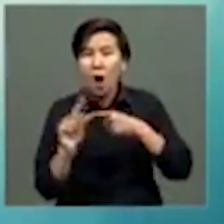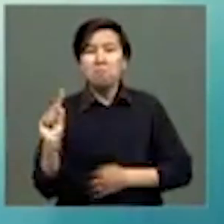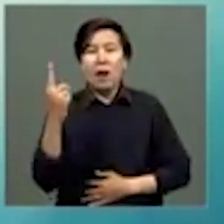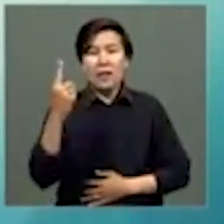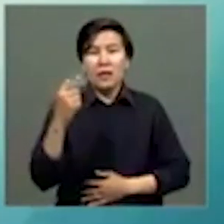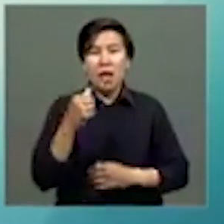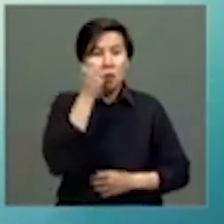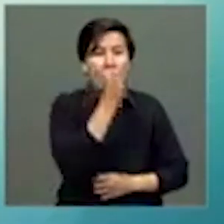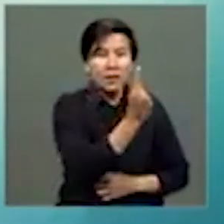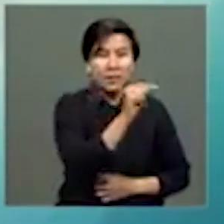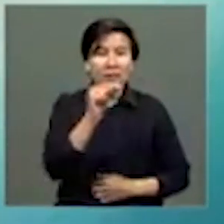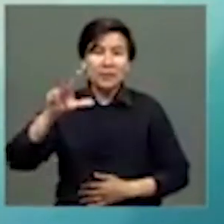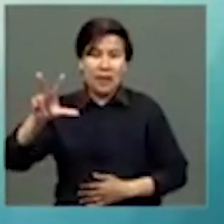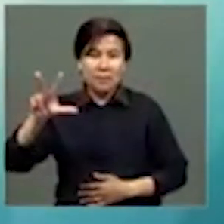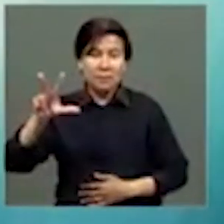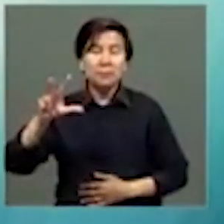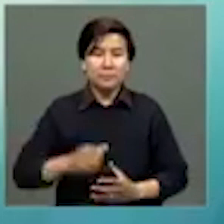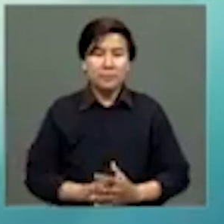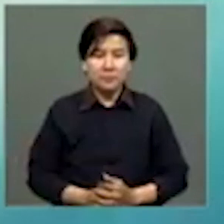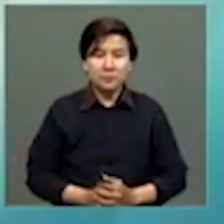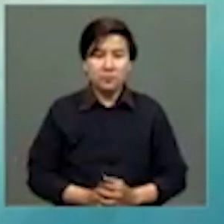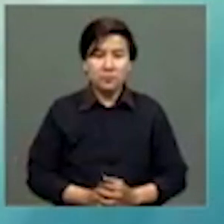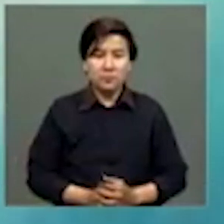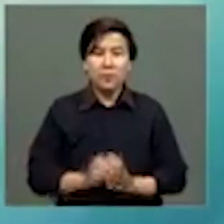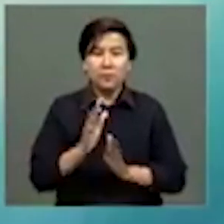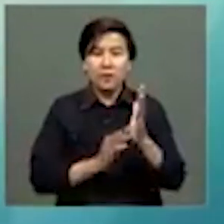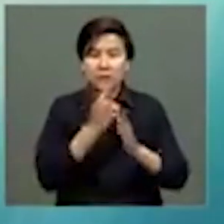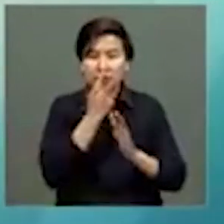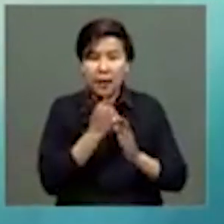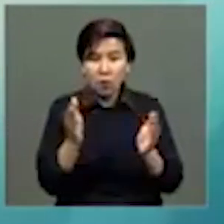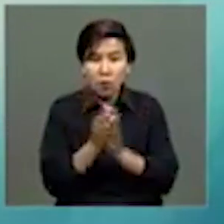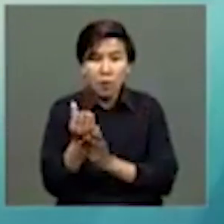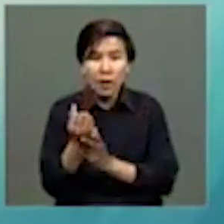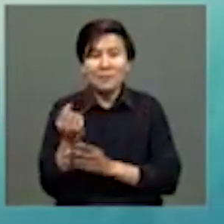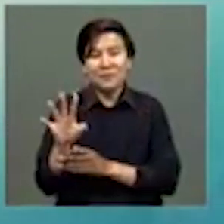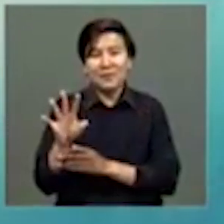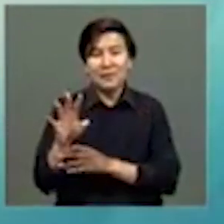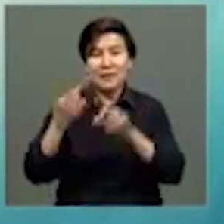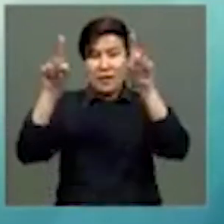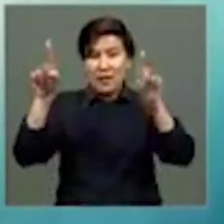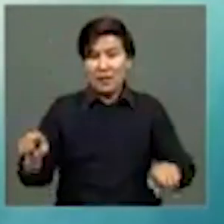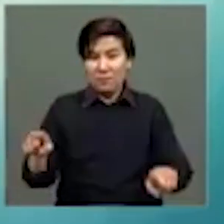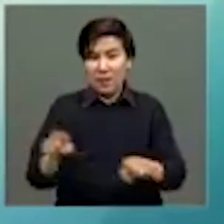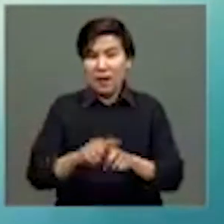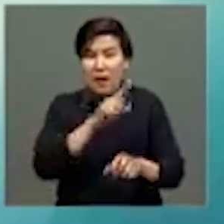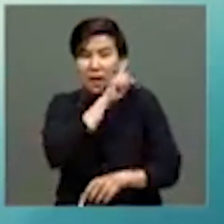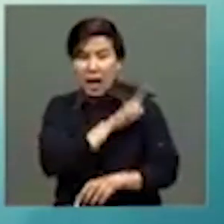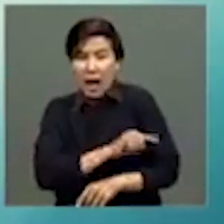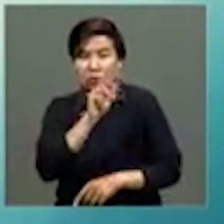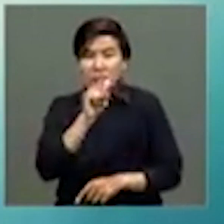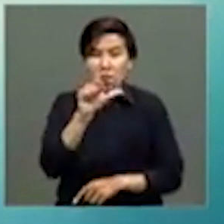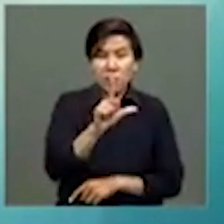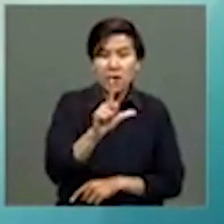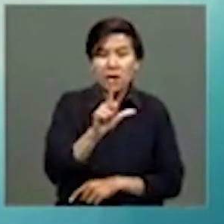วง 1-3 วันที่ผ่านมาก็มีรวมทั้งสิ้น14จังหวัดด้วยกันอันนี้ยังถือได้ว่าเป็นแอคทีฟนะ